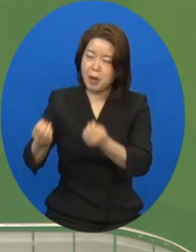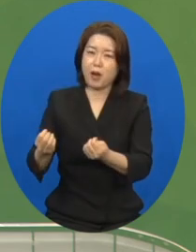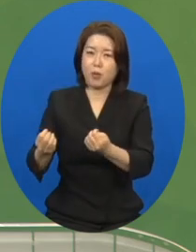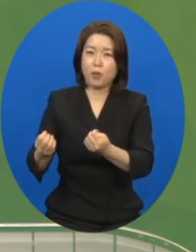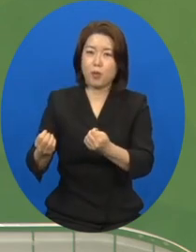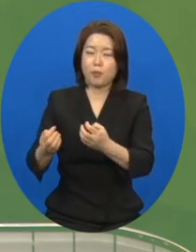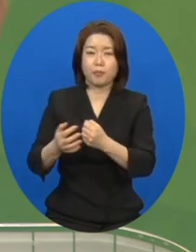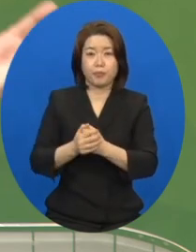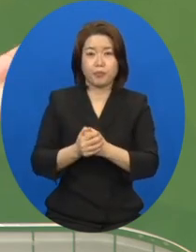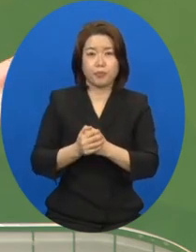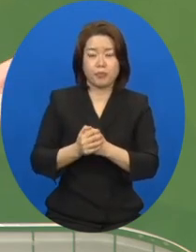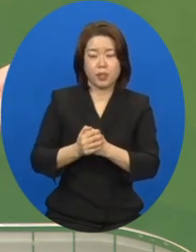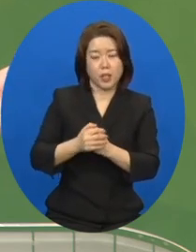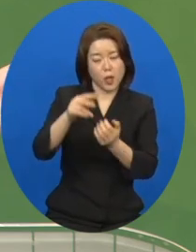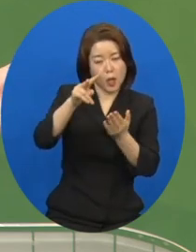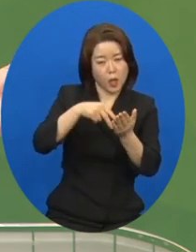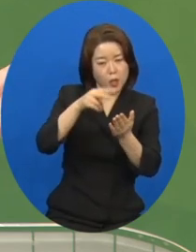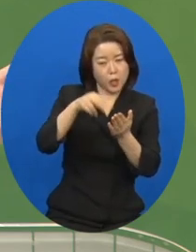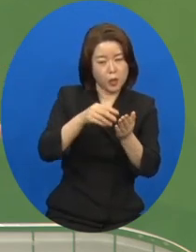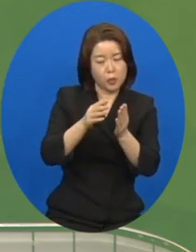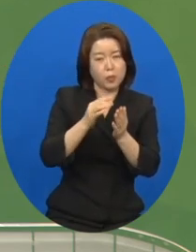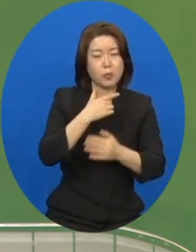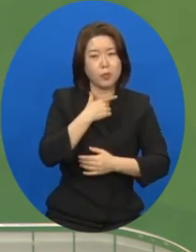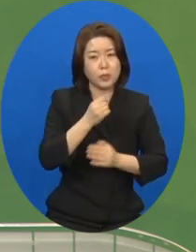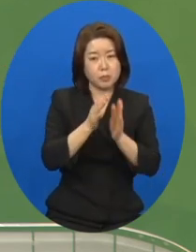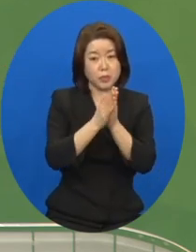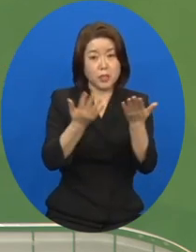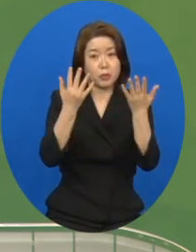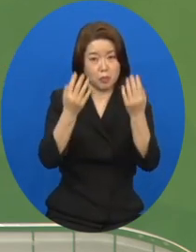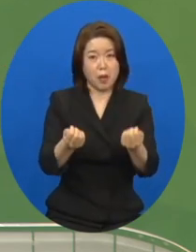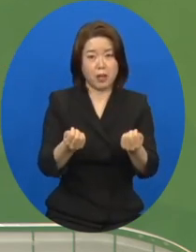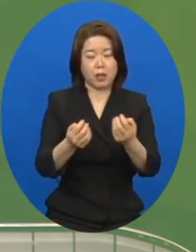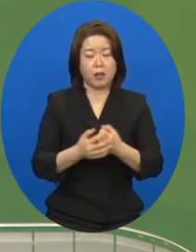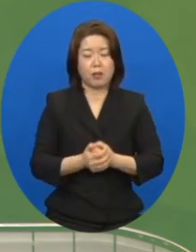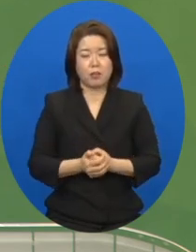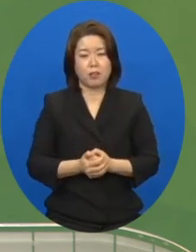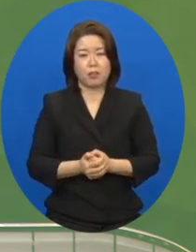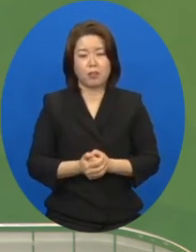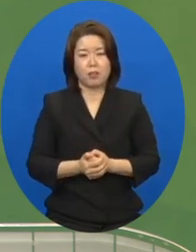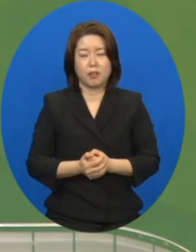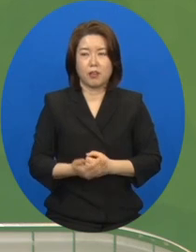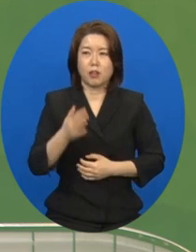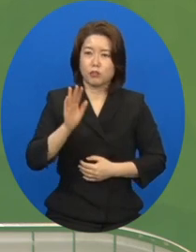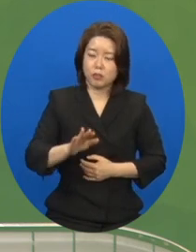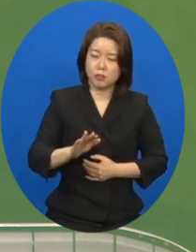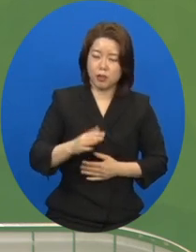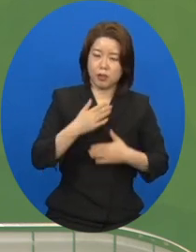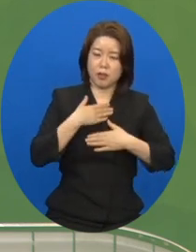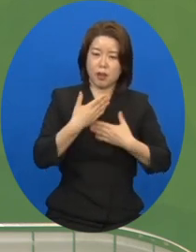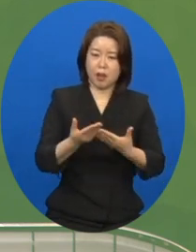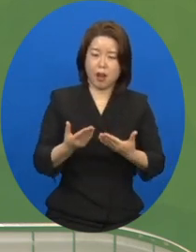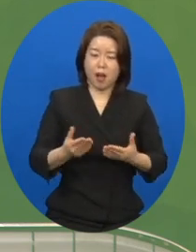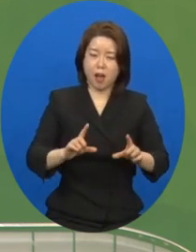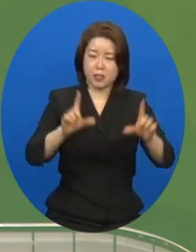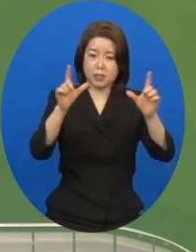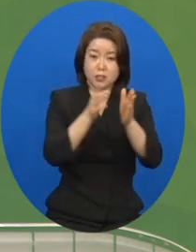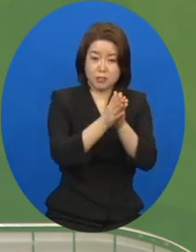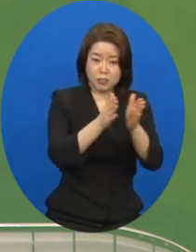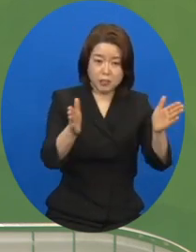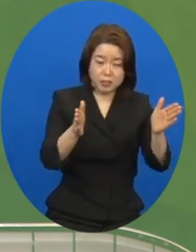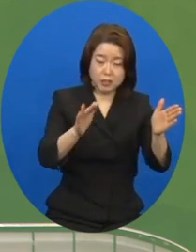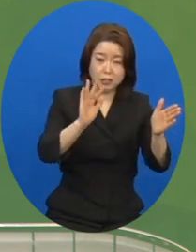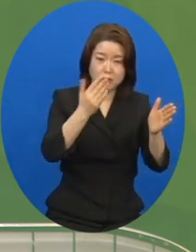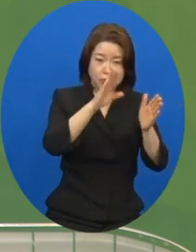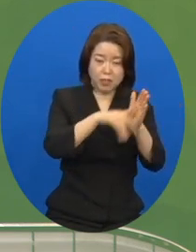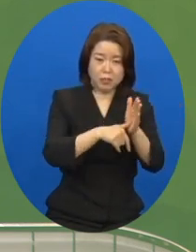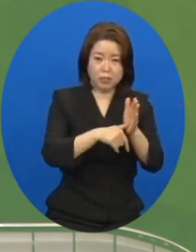뭐 읽고 싶은 책들도 많았고 그런데 막상 안식년이 시작되고 나니까 전혀 생각지